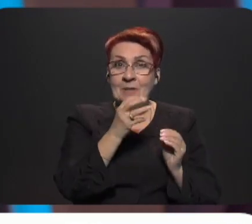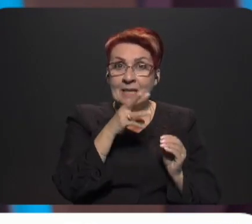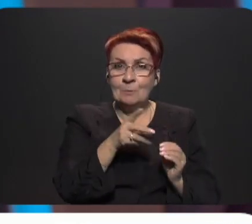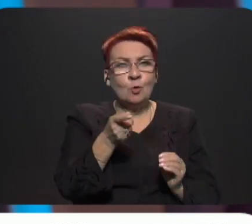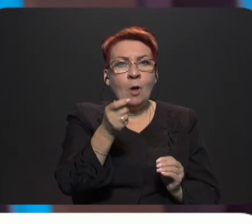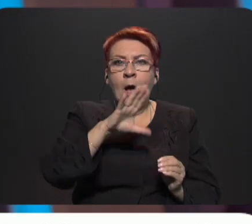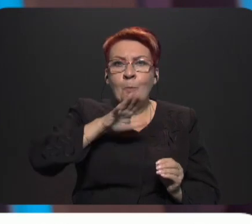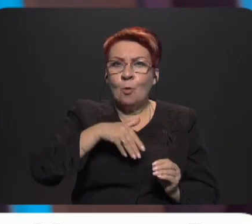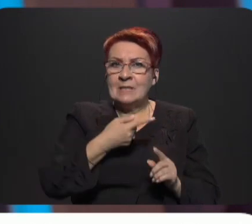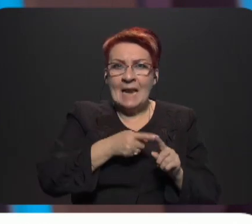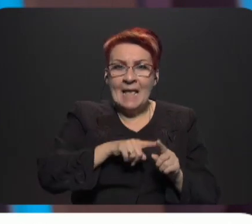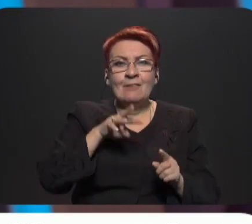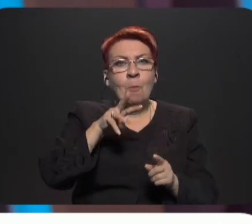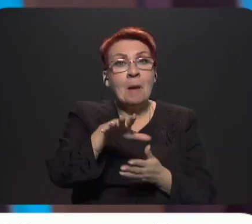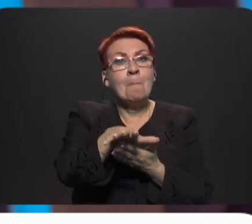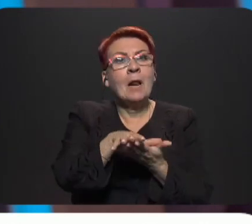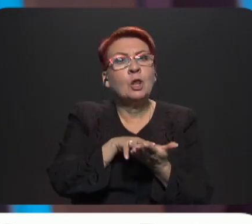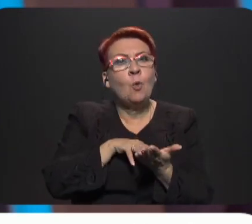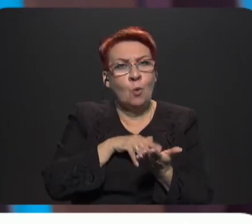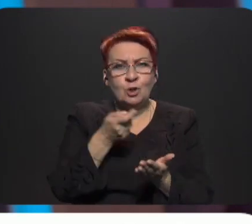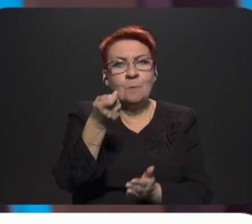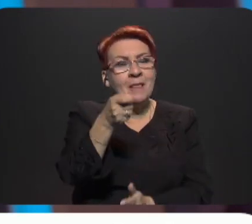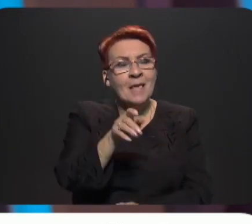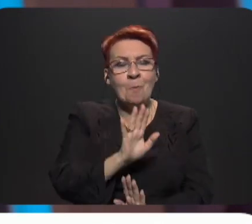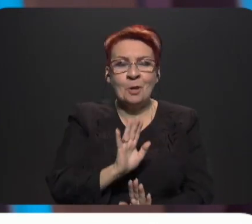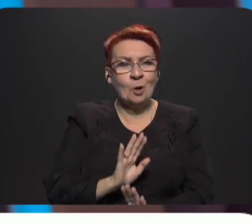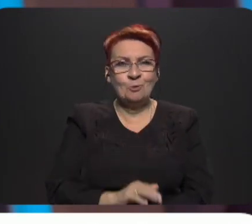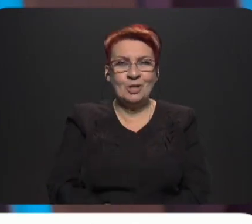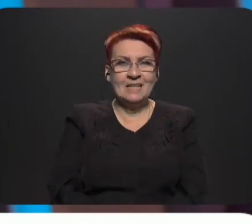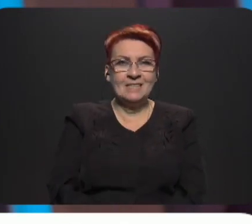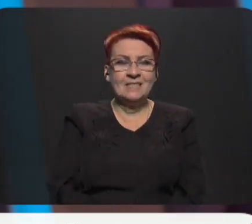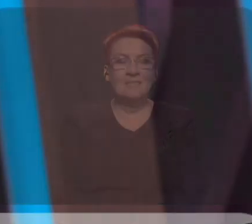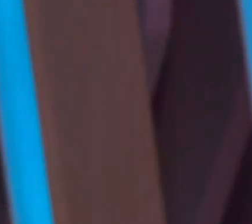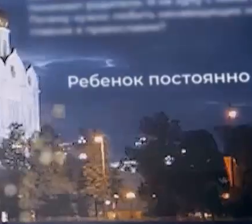Но сразу после этого мы продолжим отвечать на ваши вопросы, так что не переключайте канал.